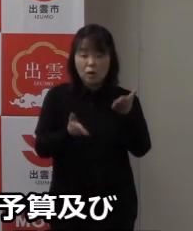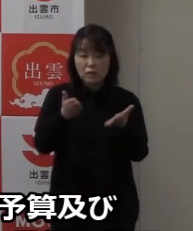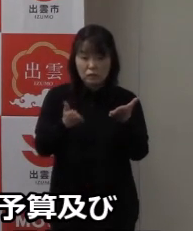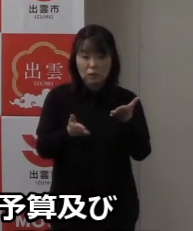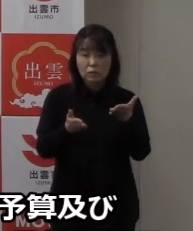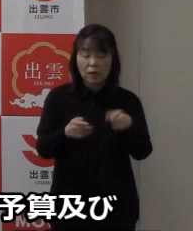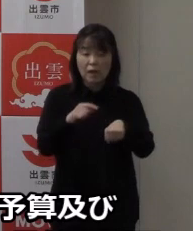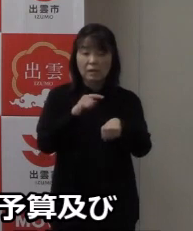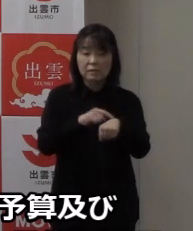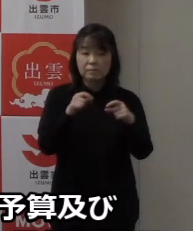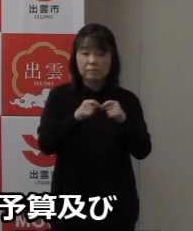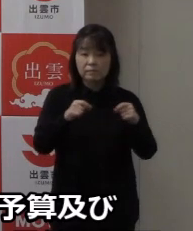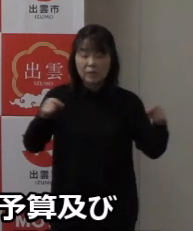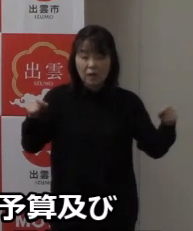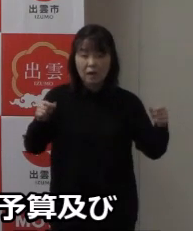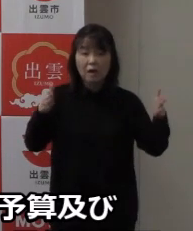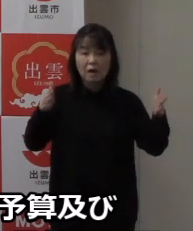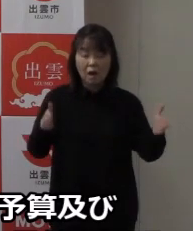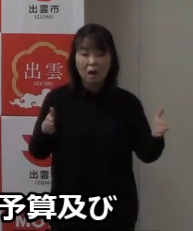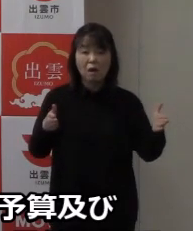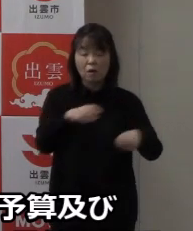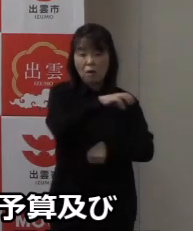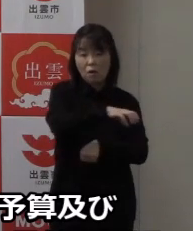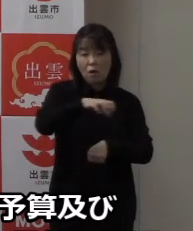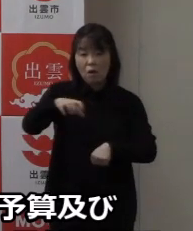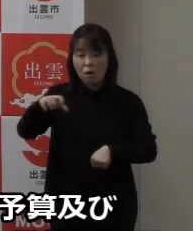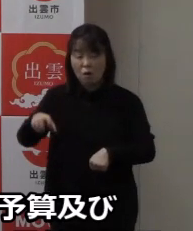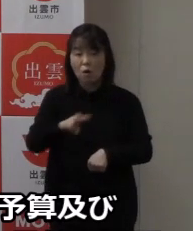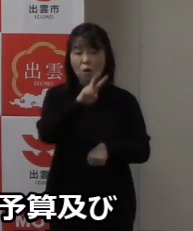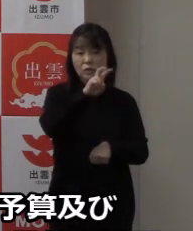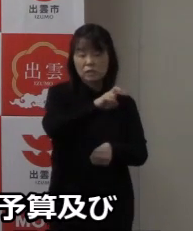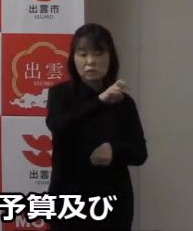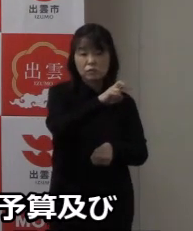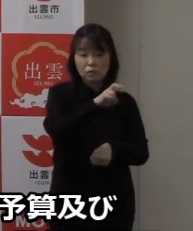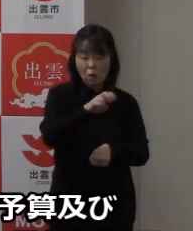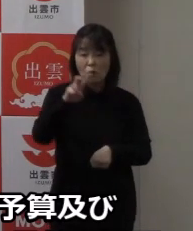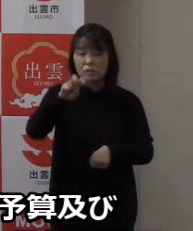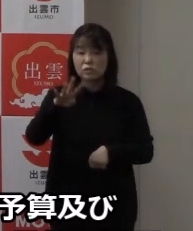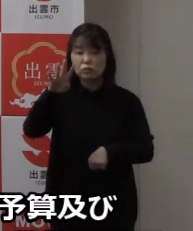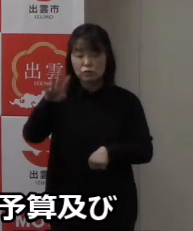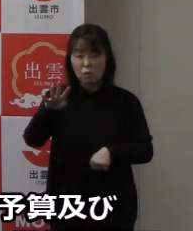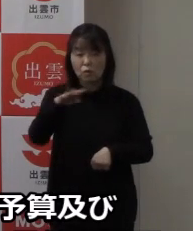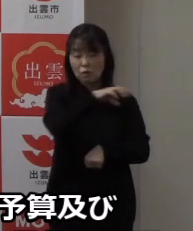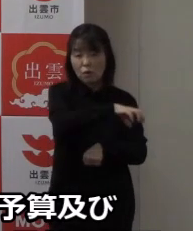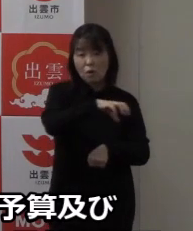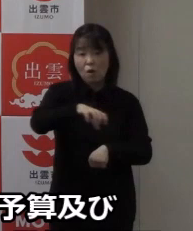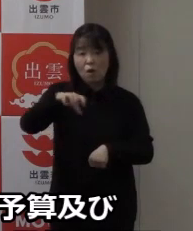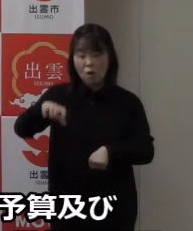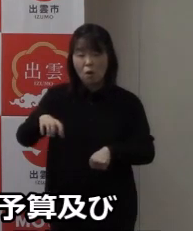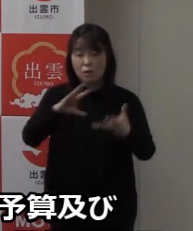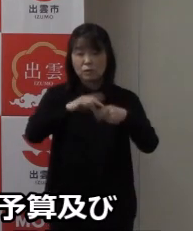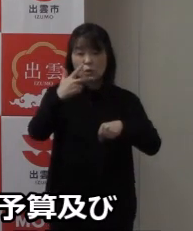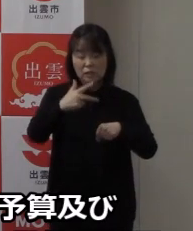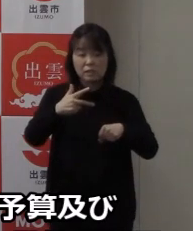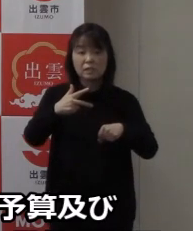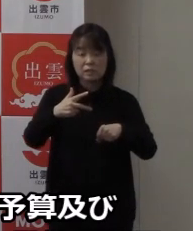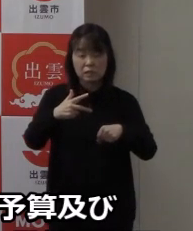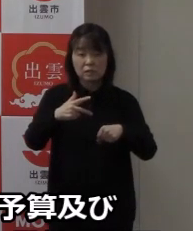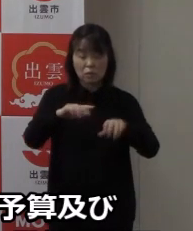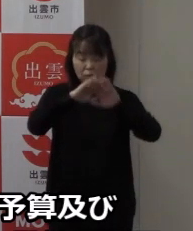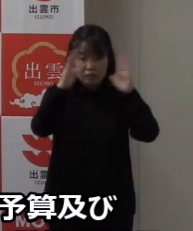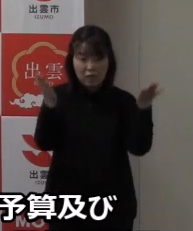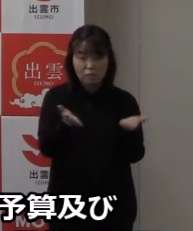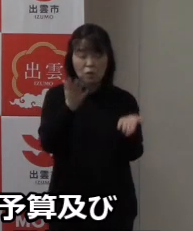を20円から24円に拡充するということで、これで全ての幼稚園で長時間預かり